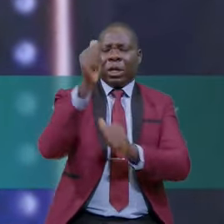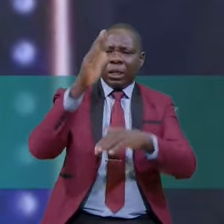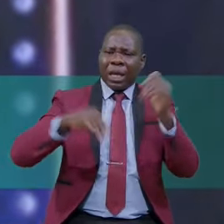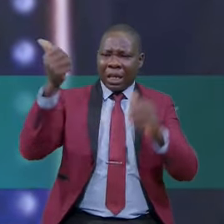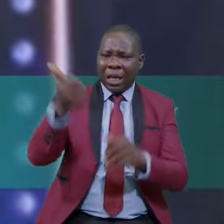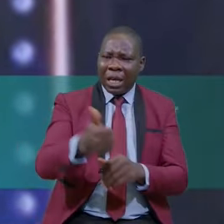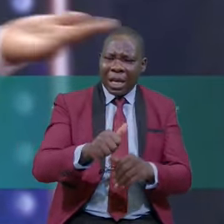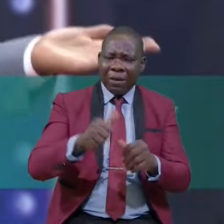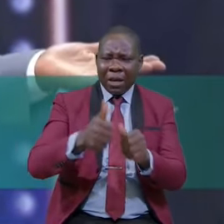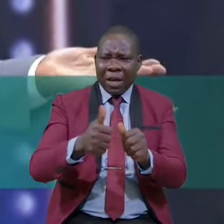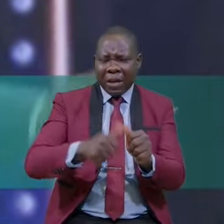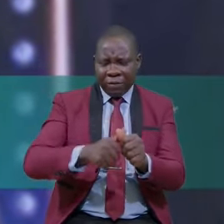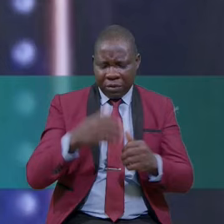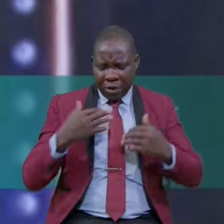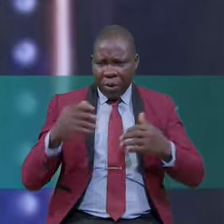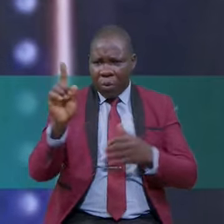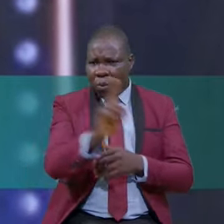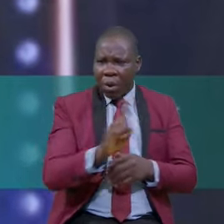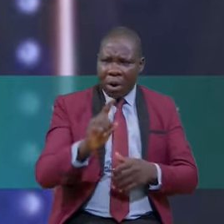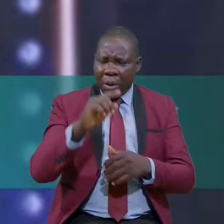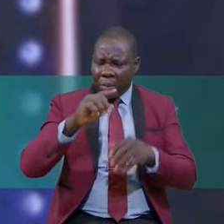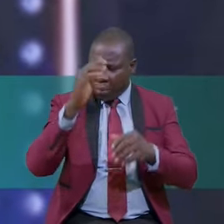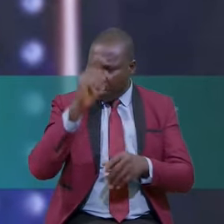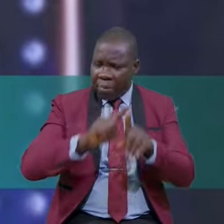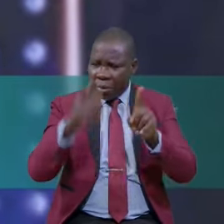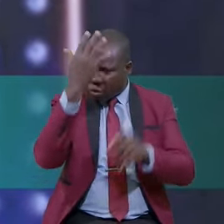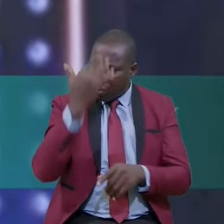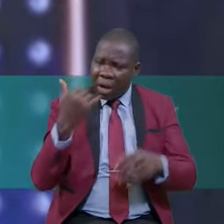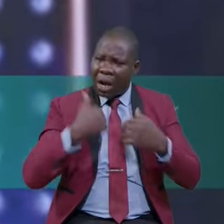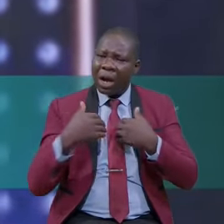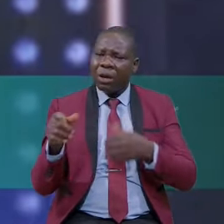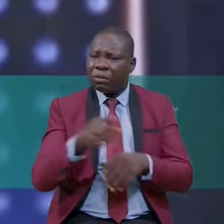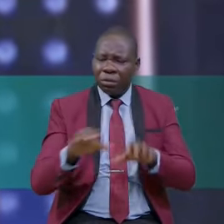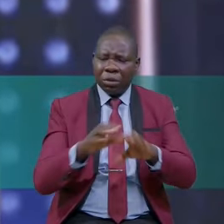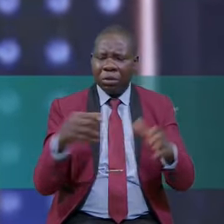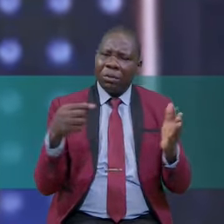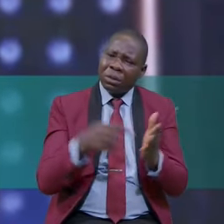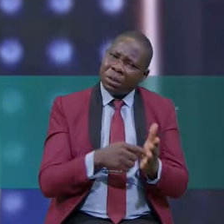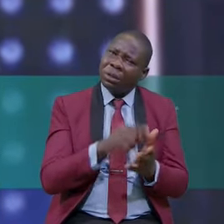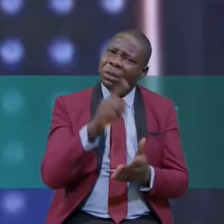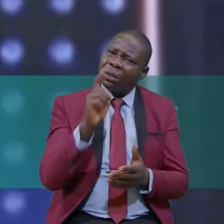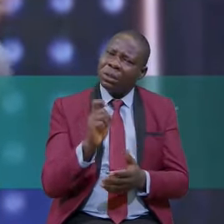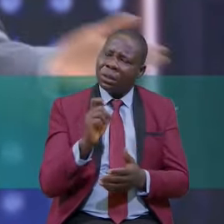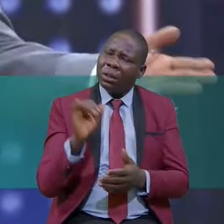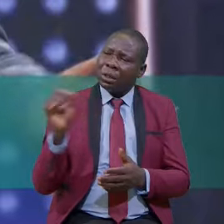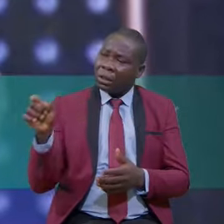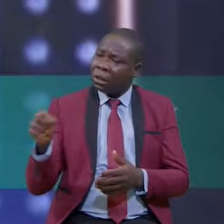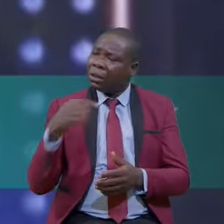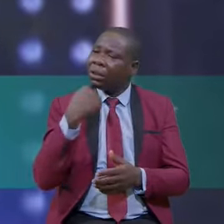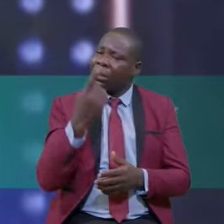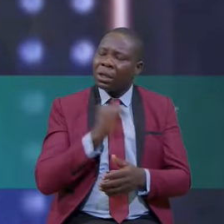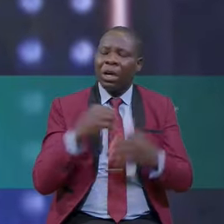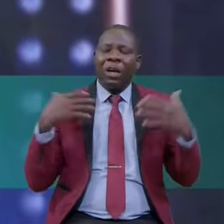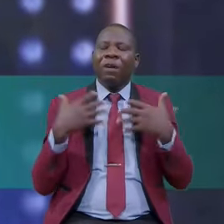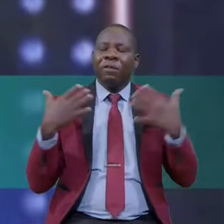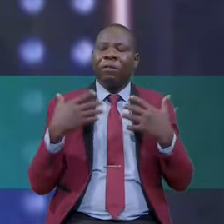menaçait même certaines personnes. Maintenant, pourquoi est-ce que tu as fait ça? Je crains le peuple. Et pour